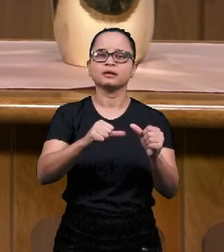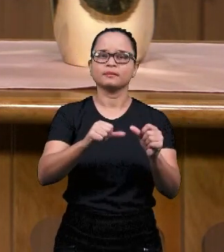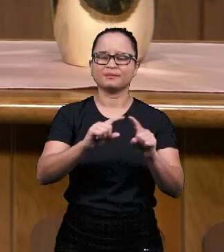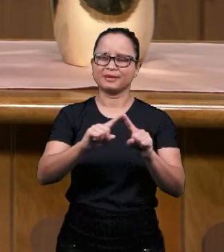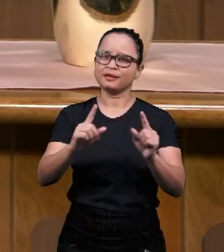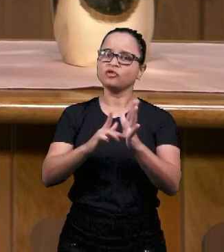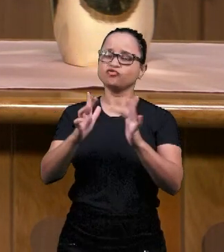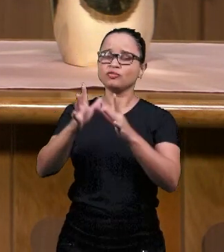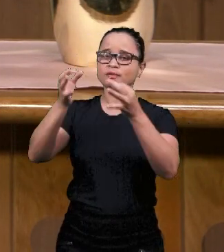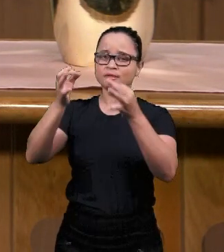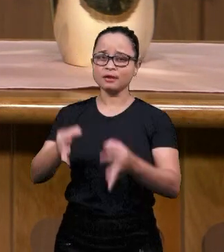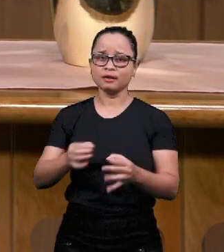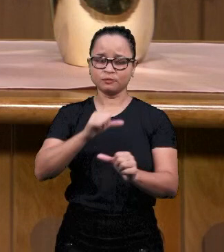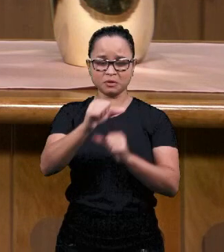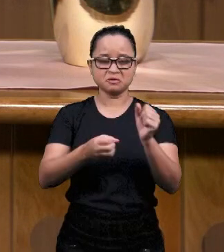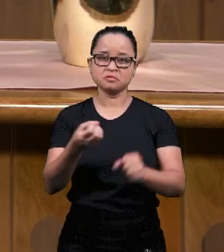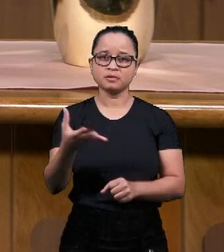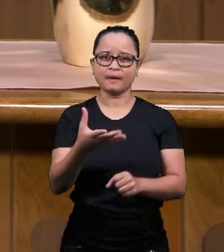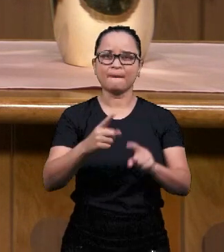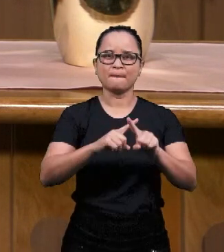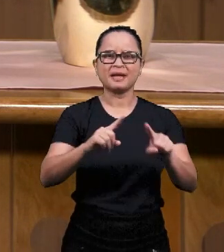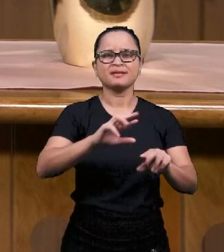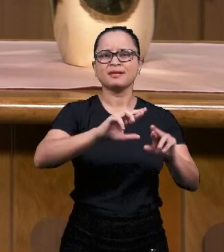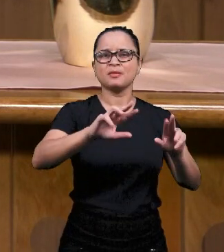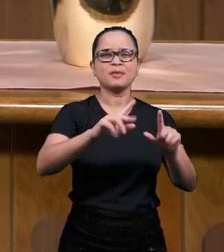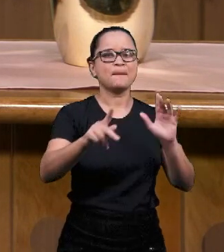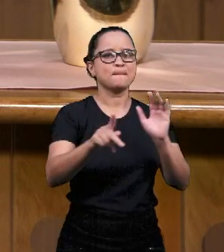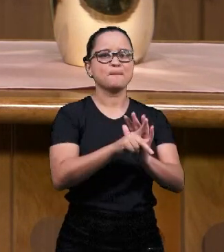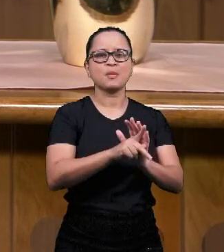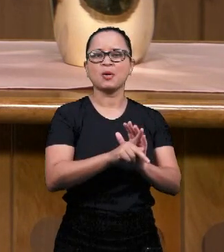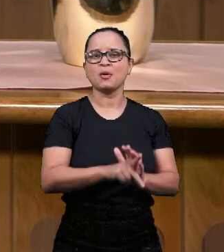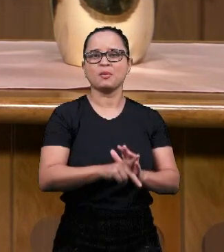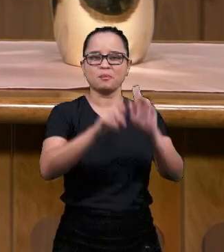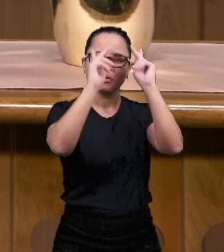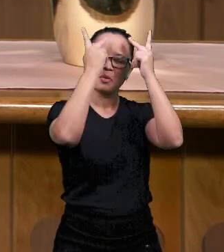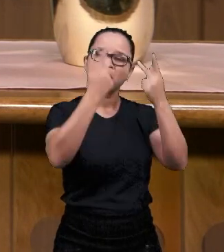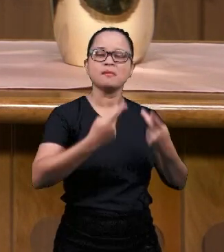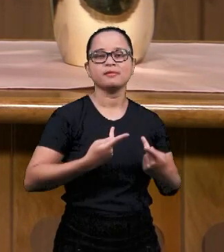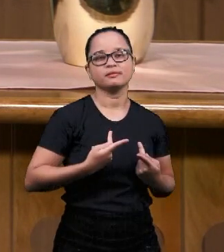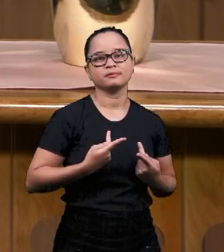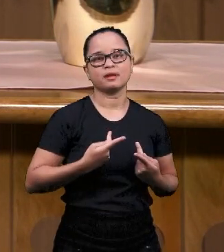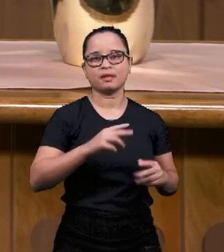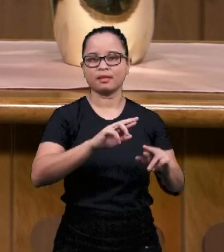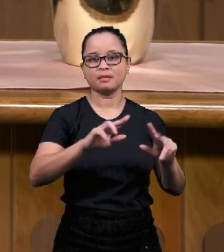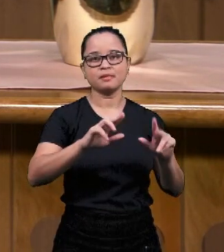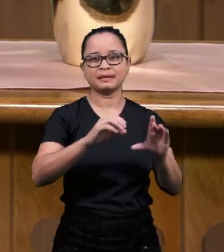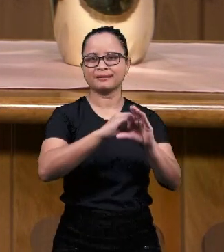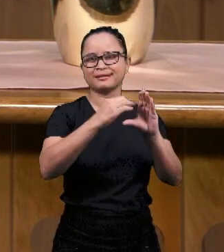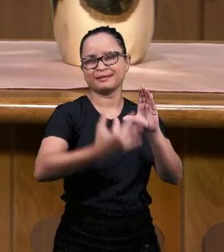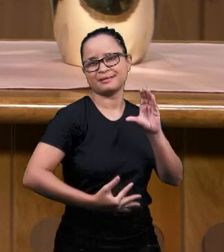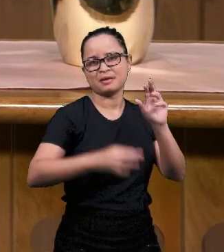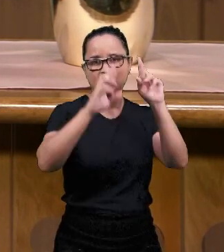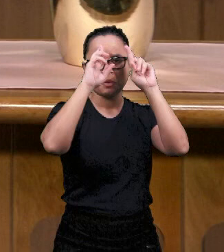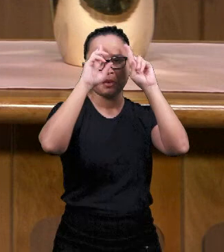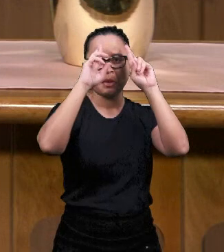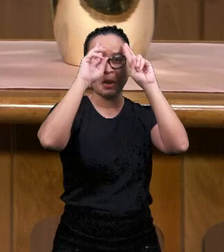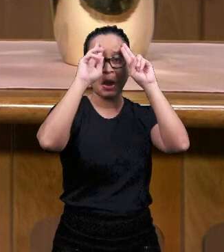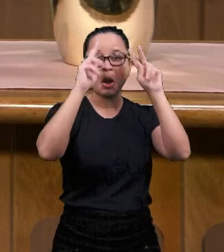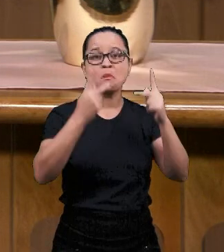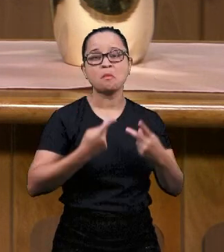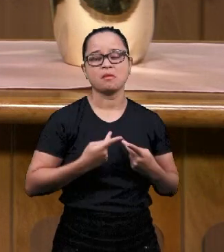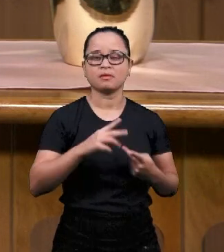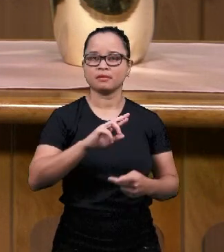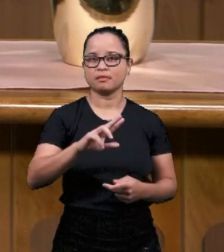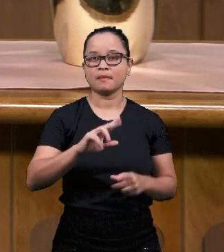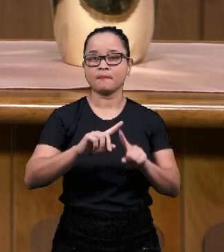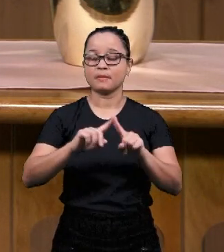но не то, что они ожидали в этих человеческих аспектах. Иисус приходит